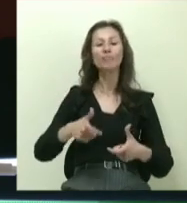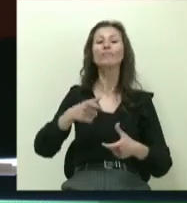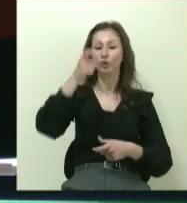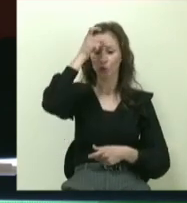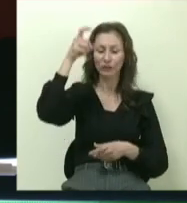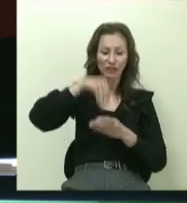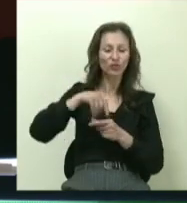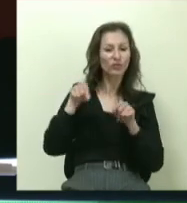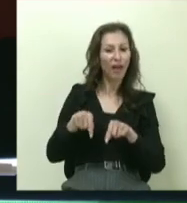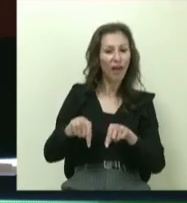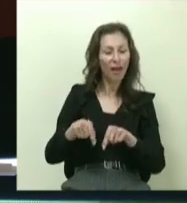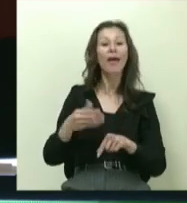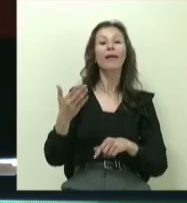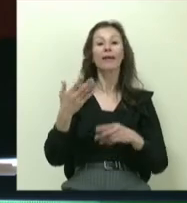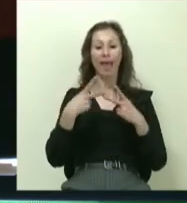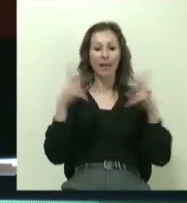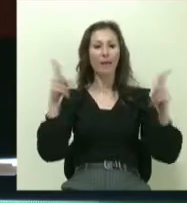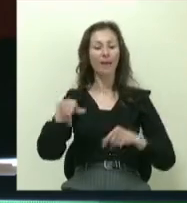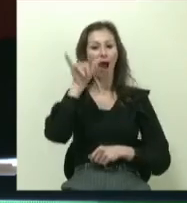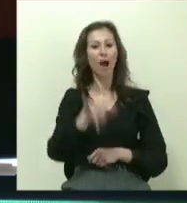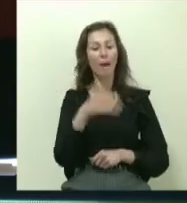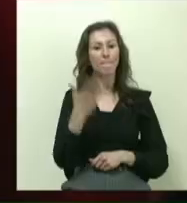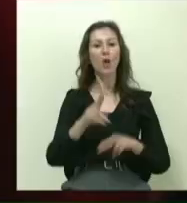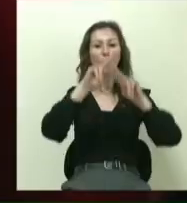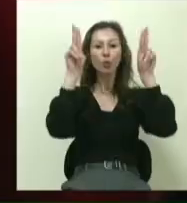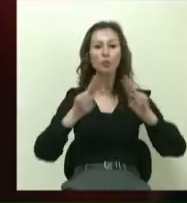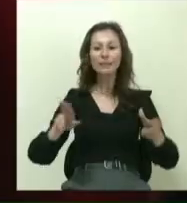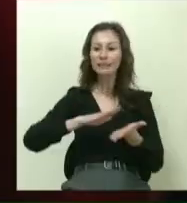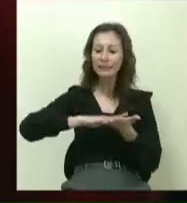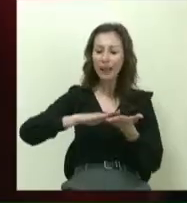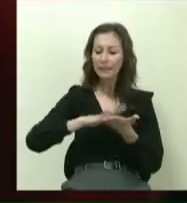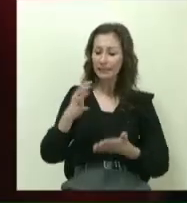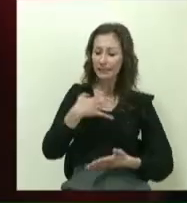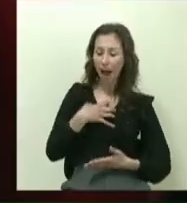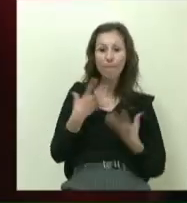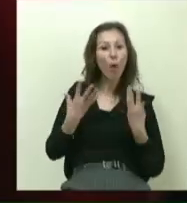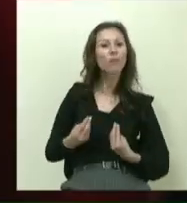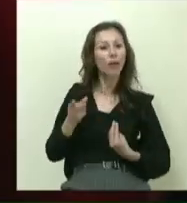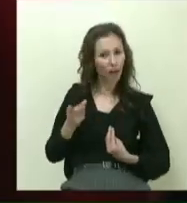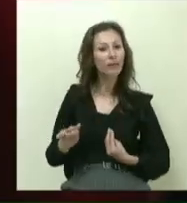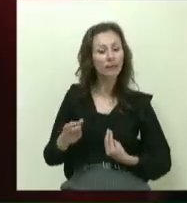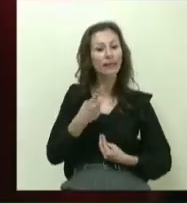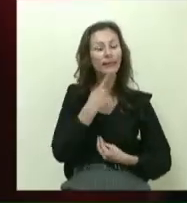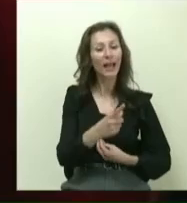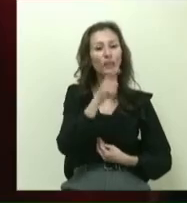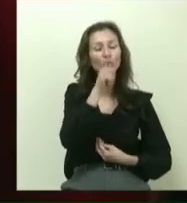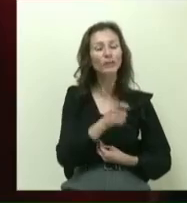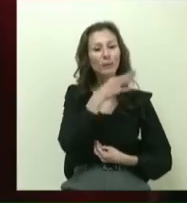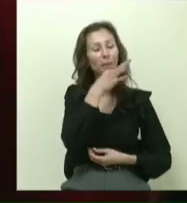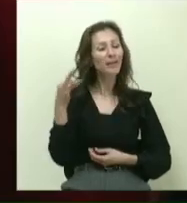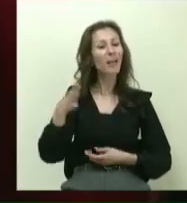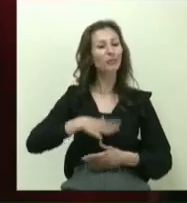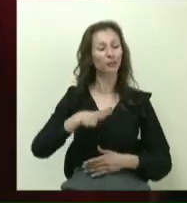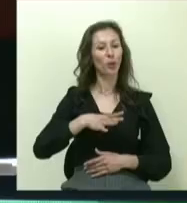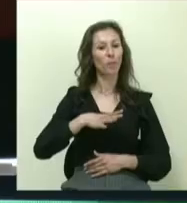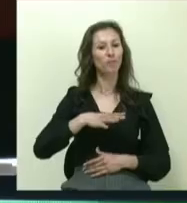içinde egemenlik hakkına ise uluslararası zeminde sahip olabilmelidir diyerek sözlerimi bitirmek